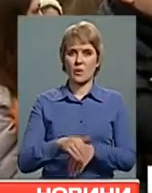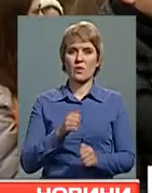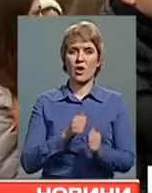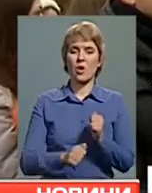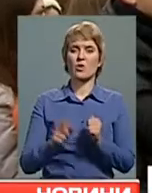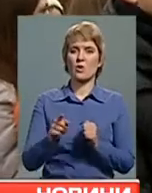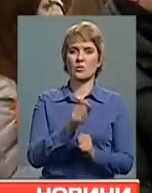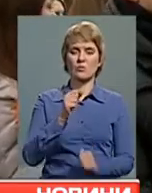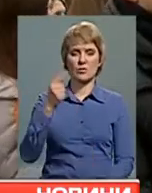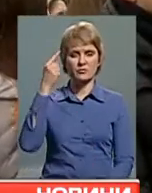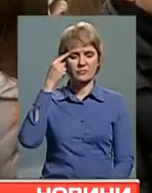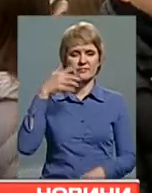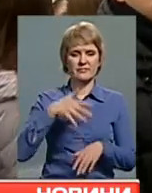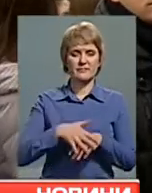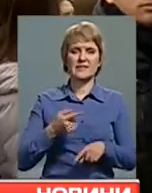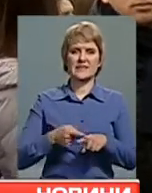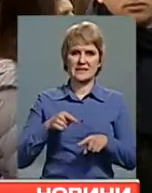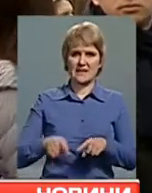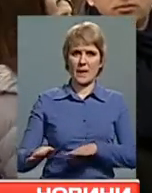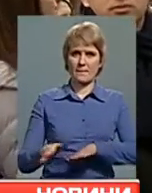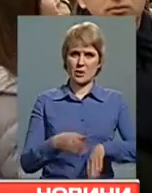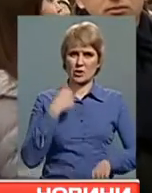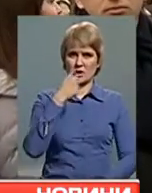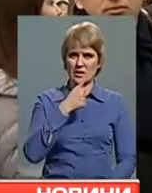цей прожитий рік і